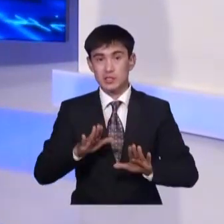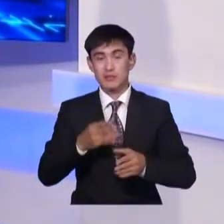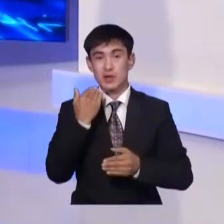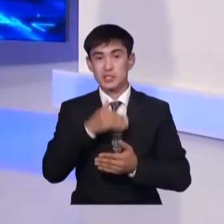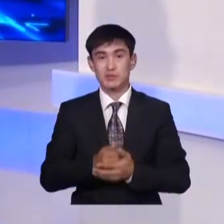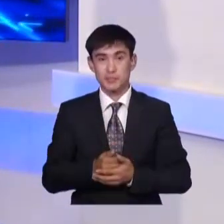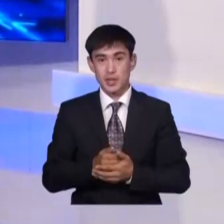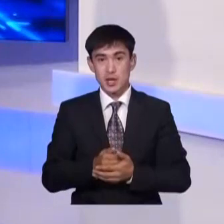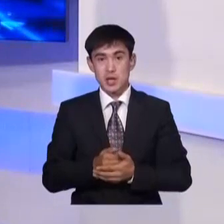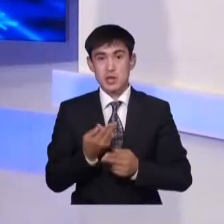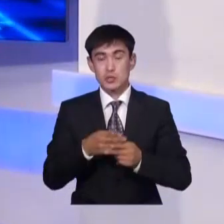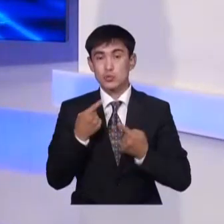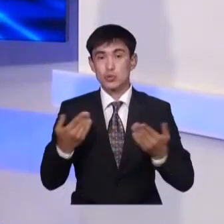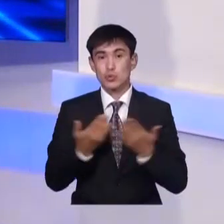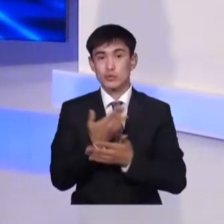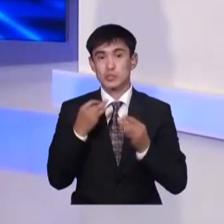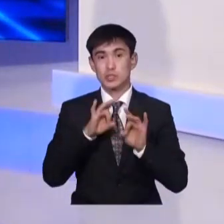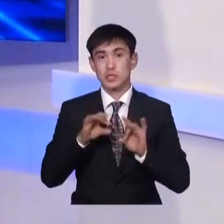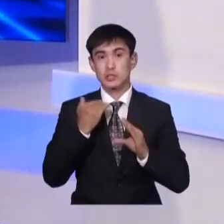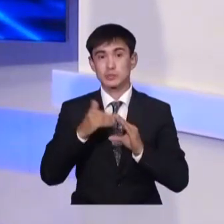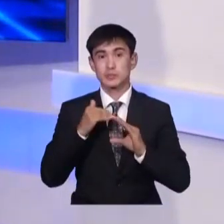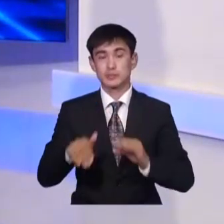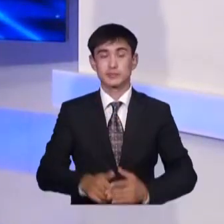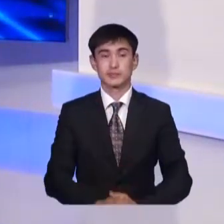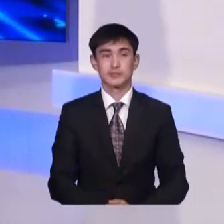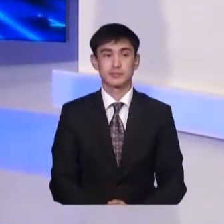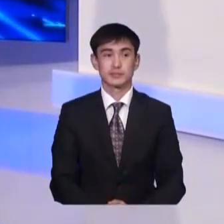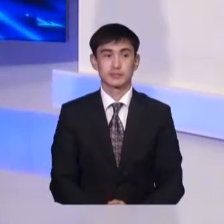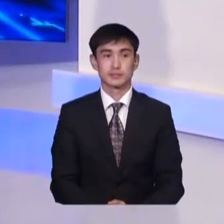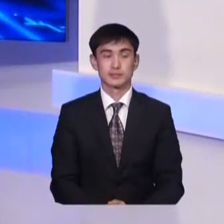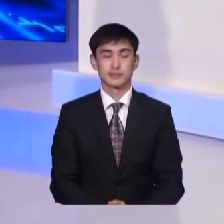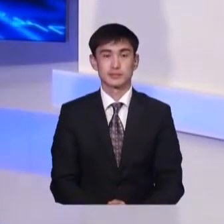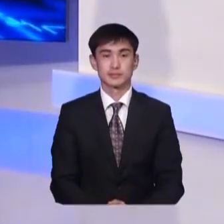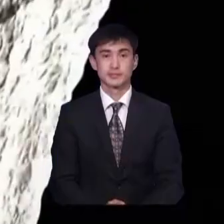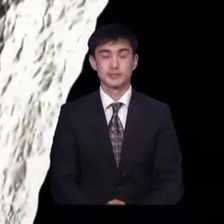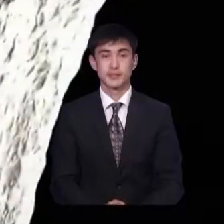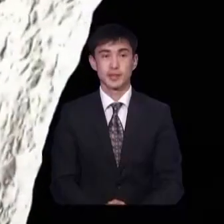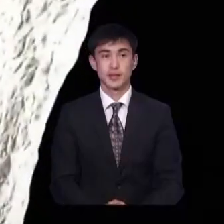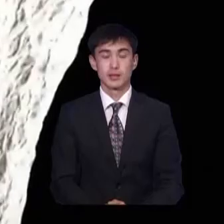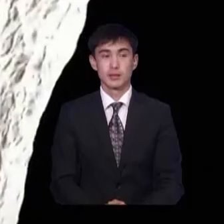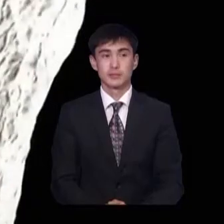негарантированного качества. Эти и другие новости в сегодняшнем выпуске зарубежных новостей.